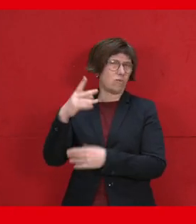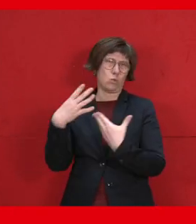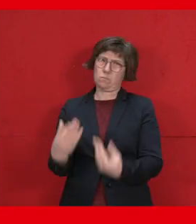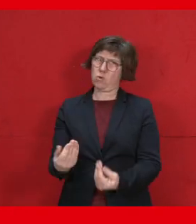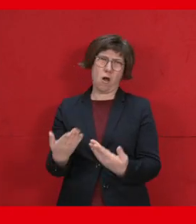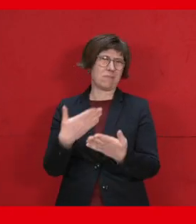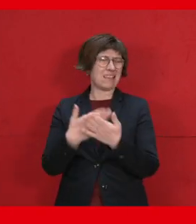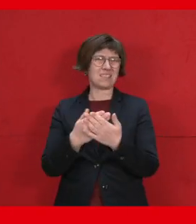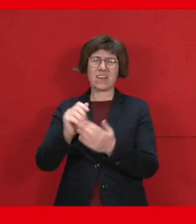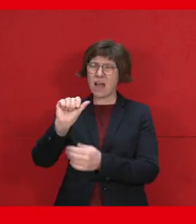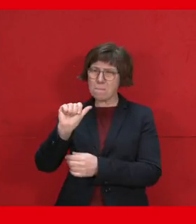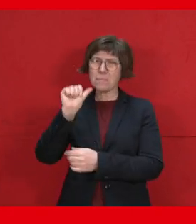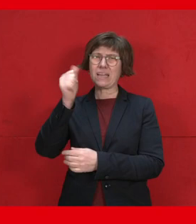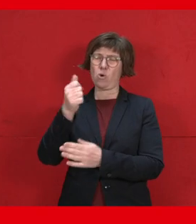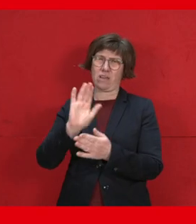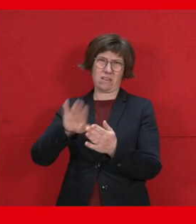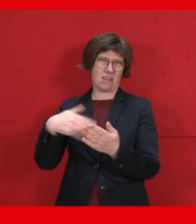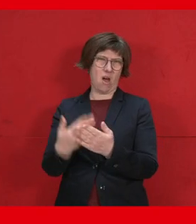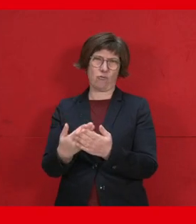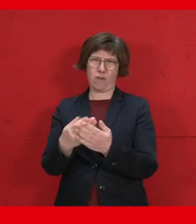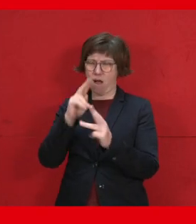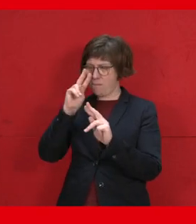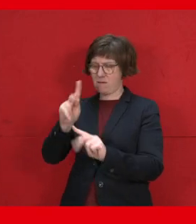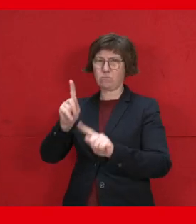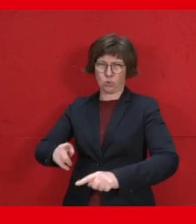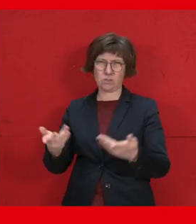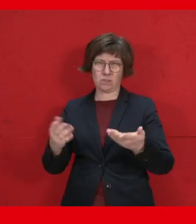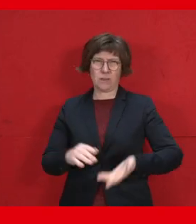deshalb ist das die prioritäre Aufgabe, die wir alle zu beachten haben.